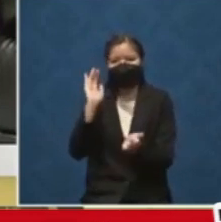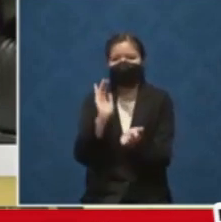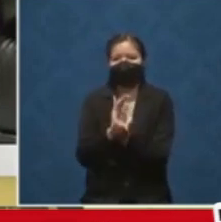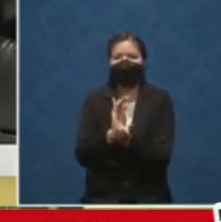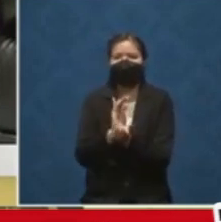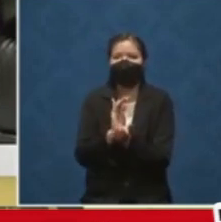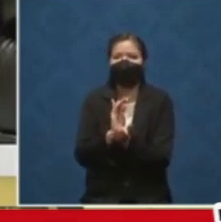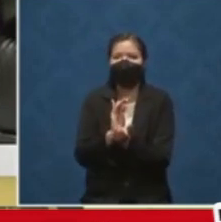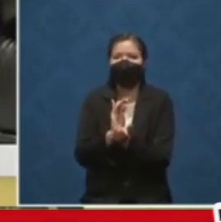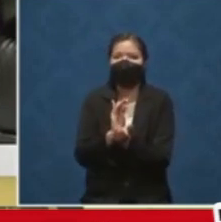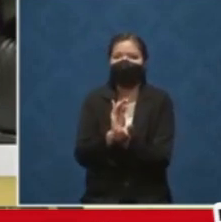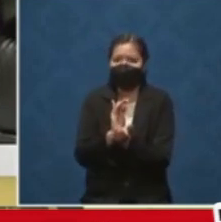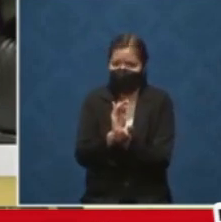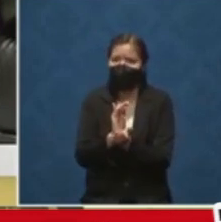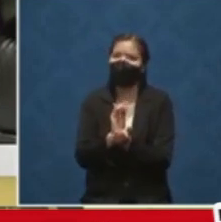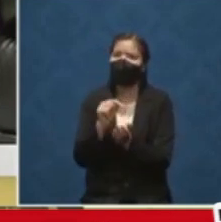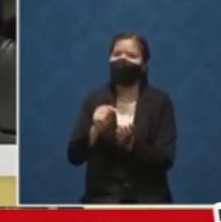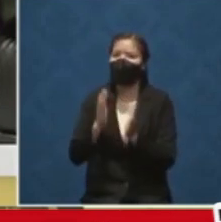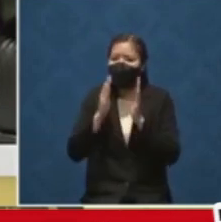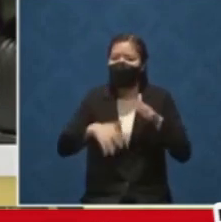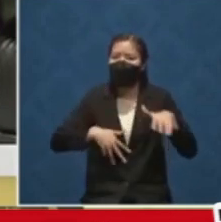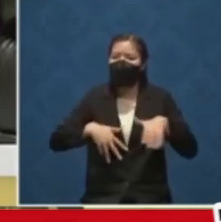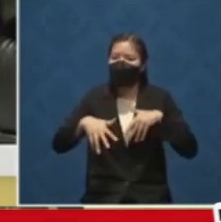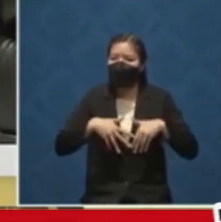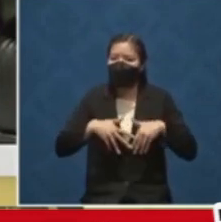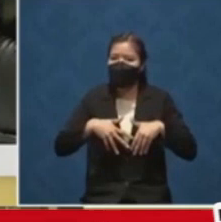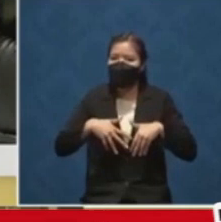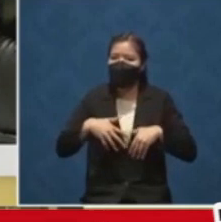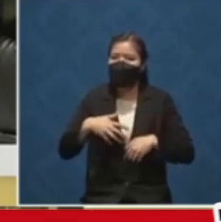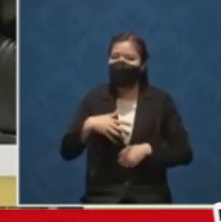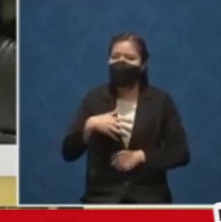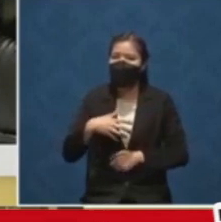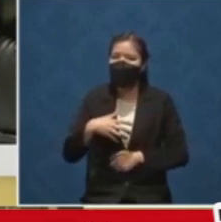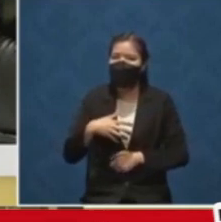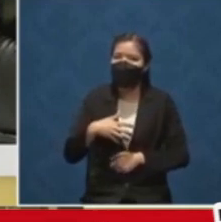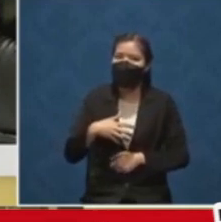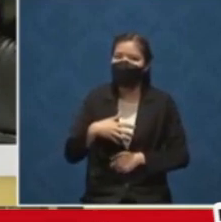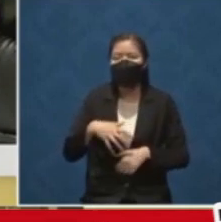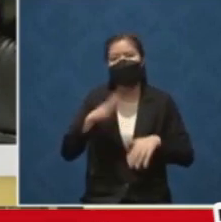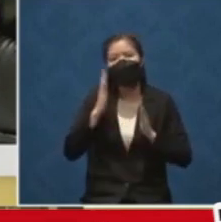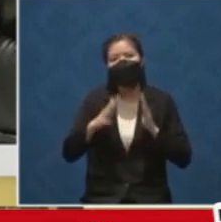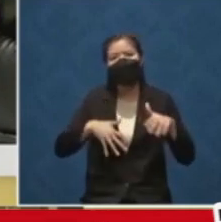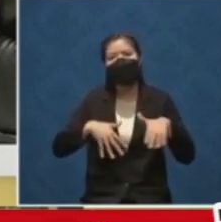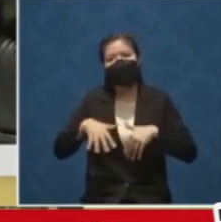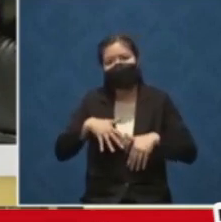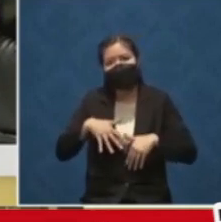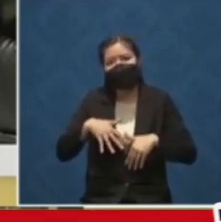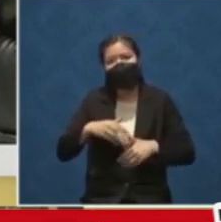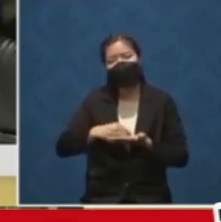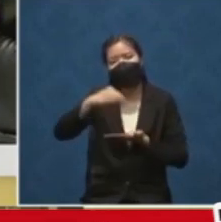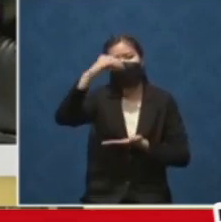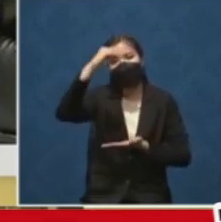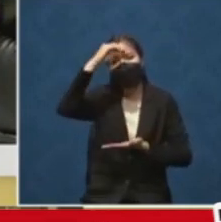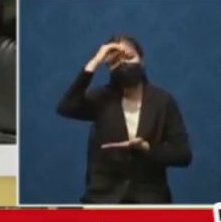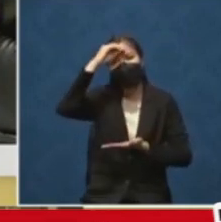แทนที่จะเปิดช่องเปิดโอกาสให้พี่น้องประชาชนซึ่เป็นระดับทไม่สูงมากการ